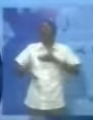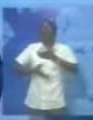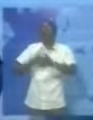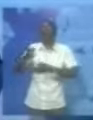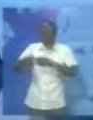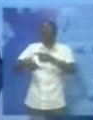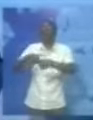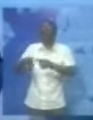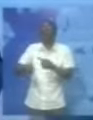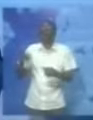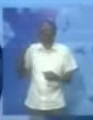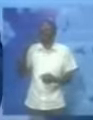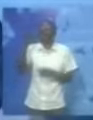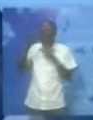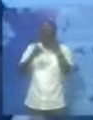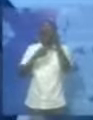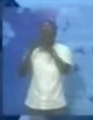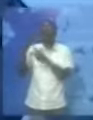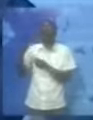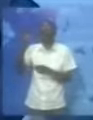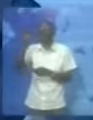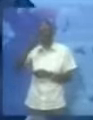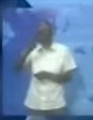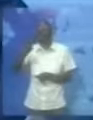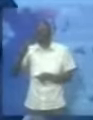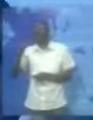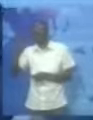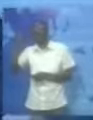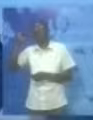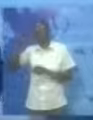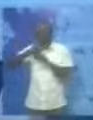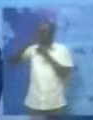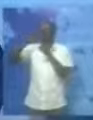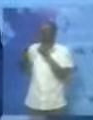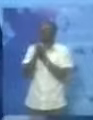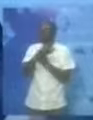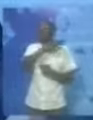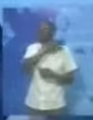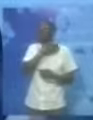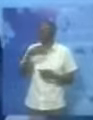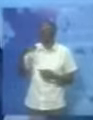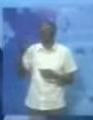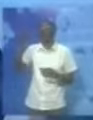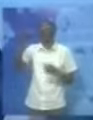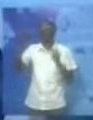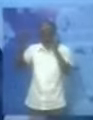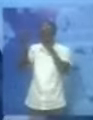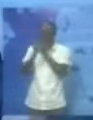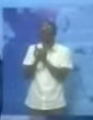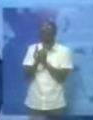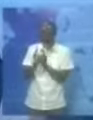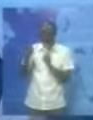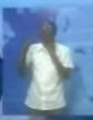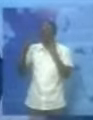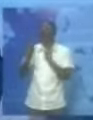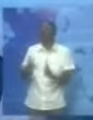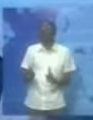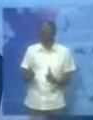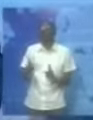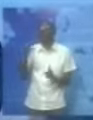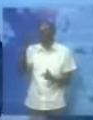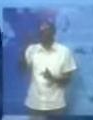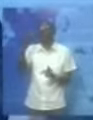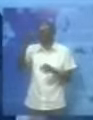allé visiter l'abattoir frigorifique de Bobo-Dioulasso et la Société africaine de pneumatique. Il a rencontré le personnel de ces